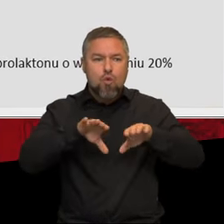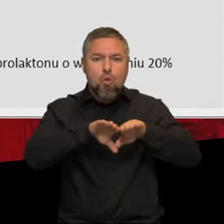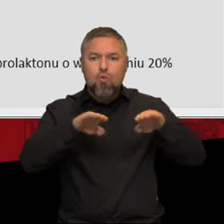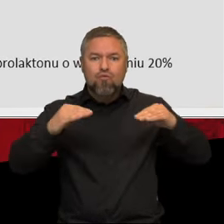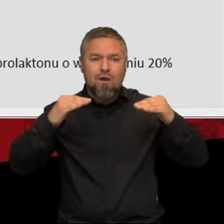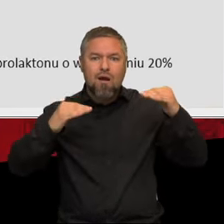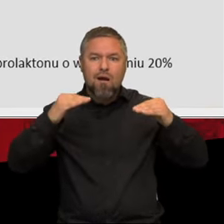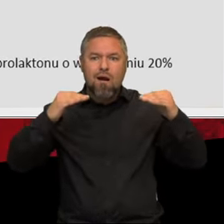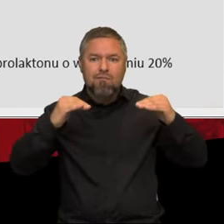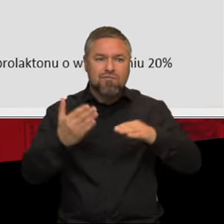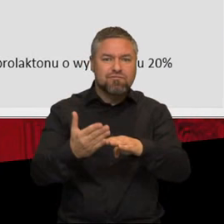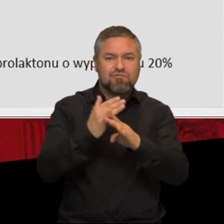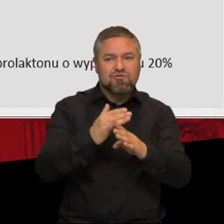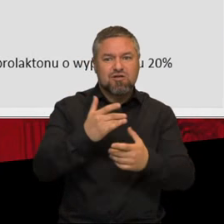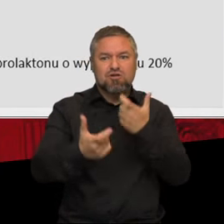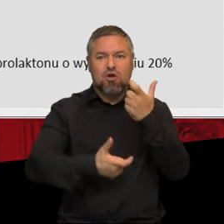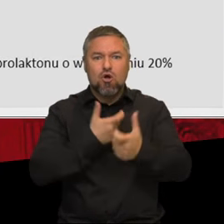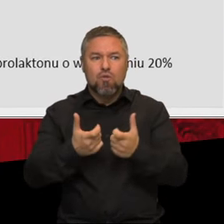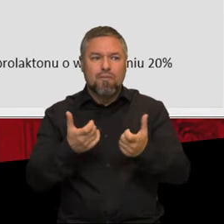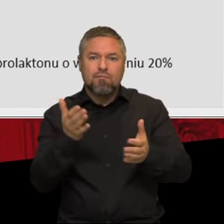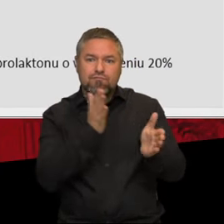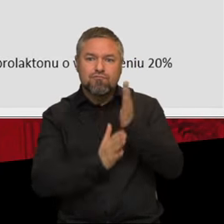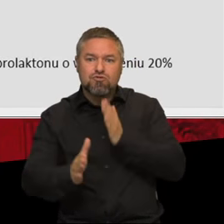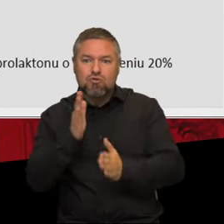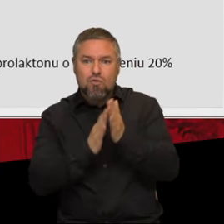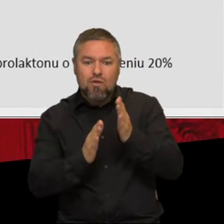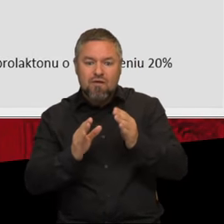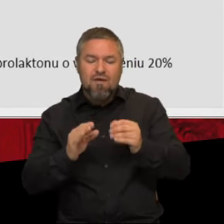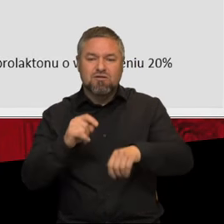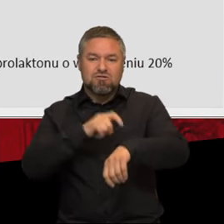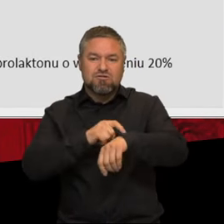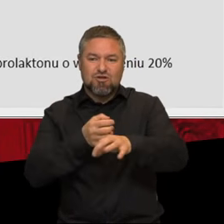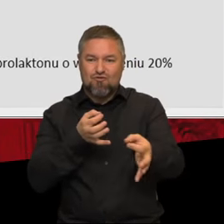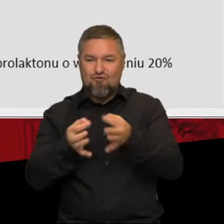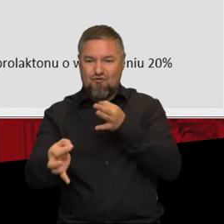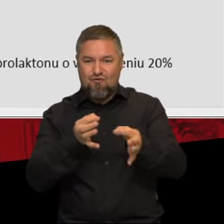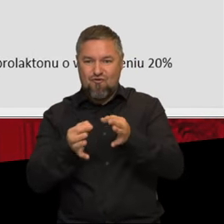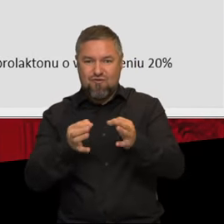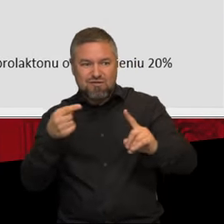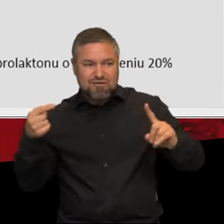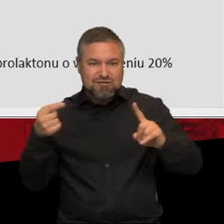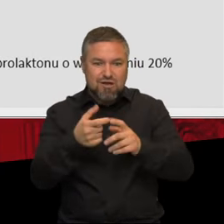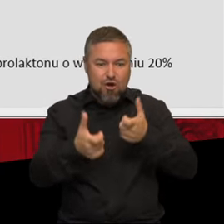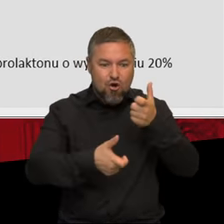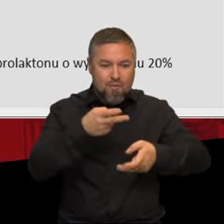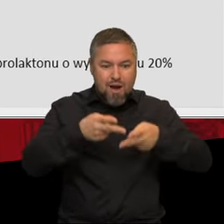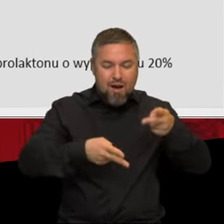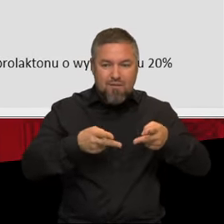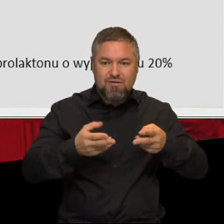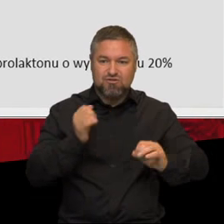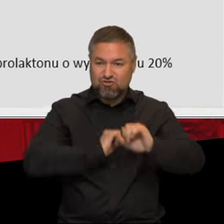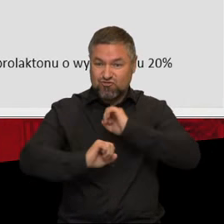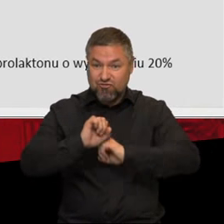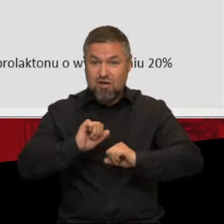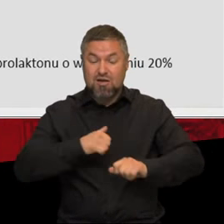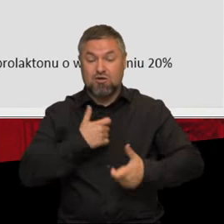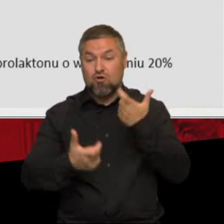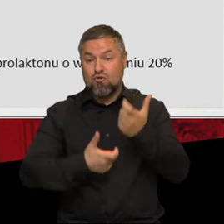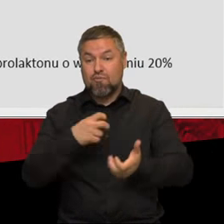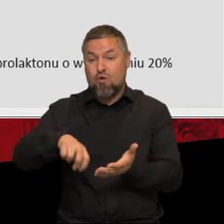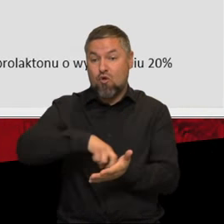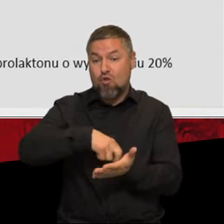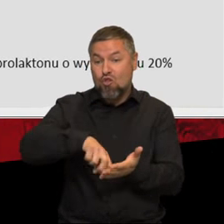wcześniej przygotować dany implant i zaoszczędzić trochę czasu podczas docelowego zabiegu lub do